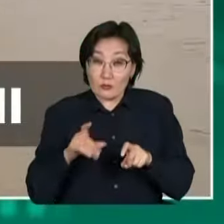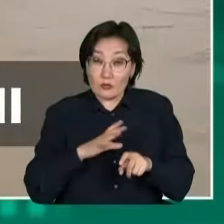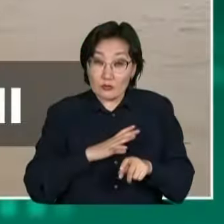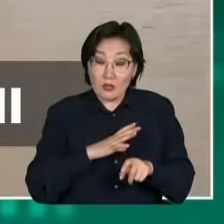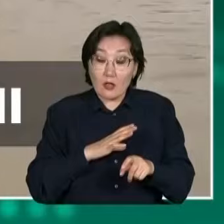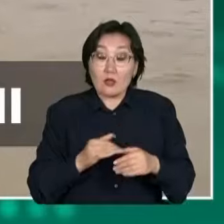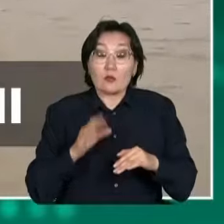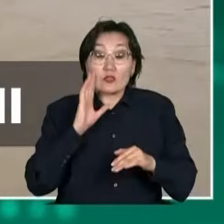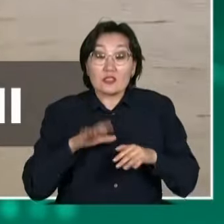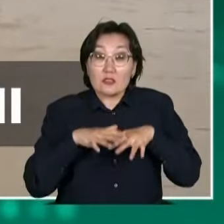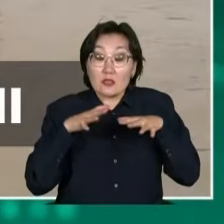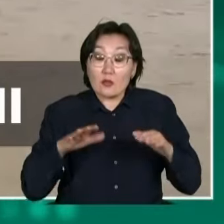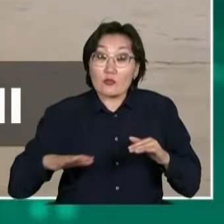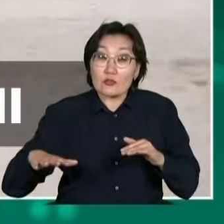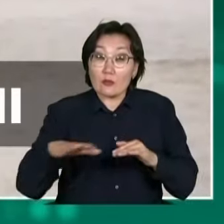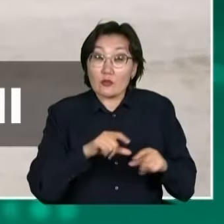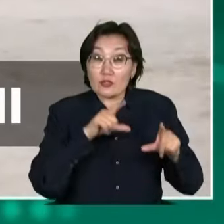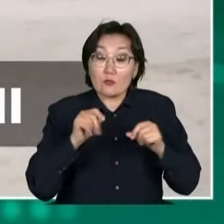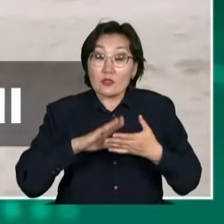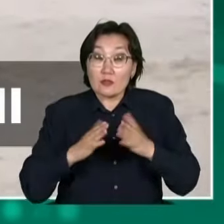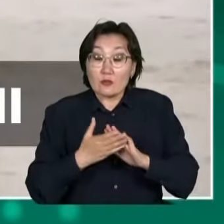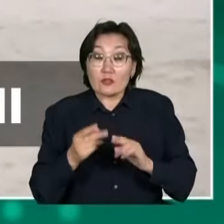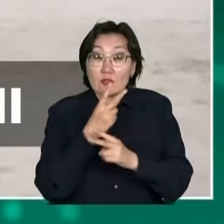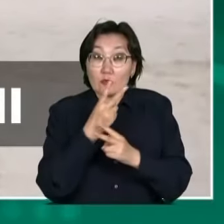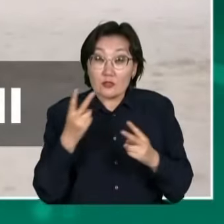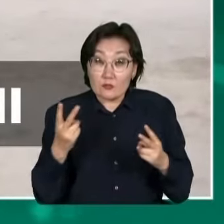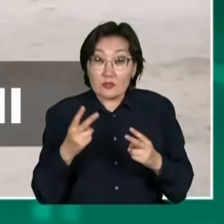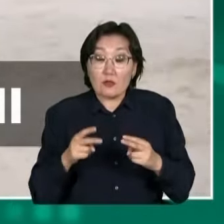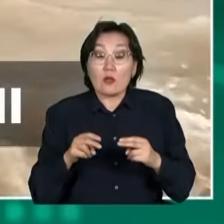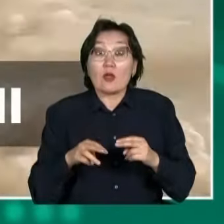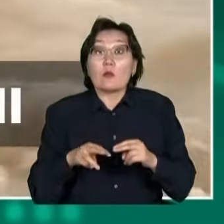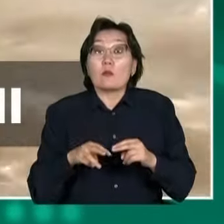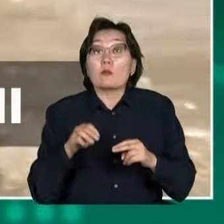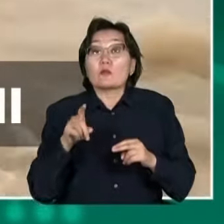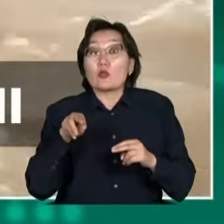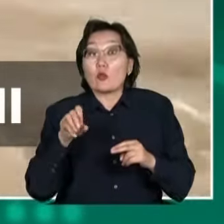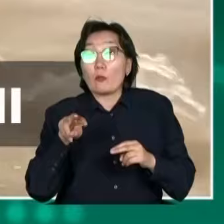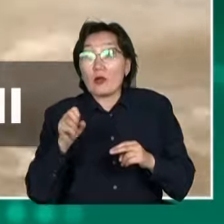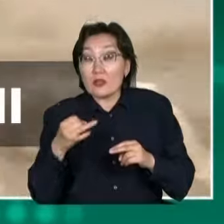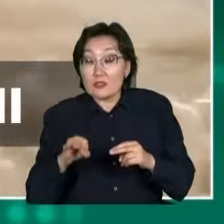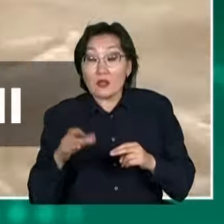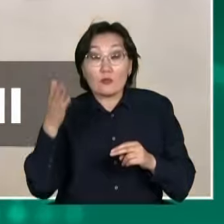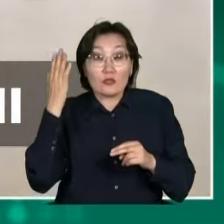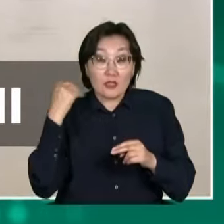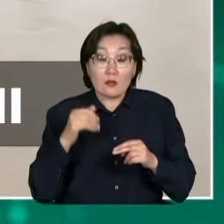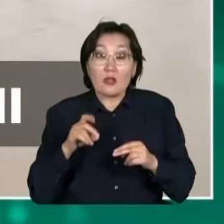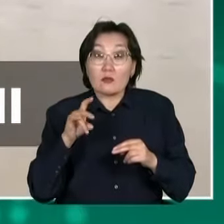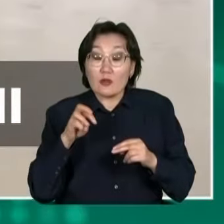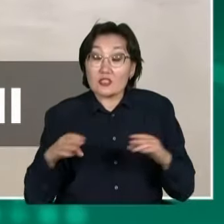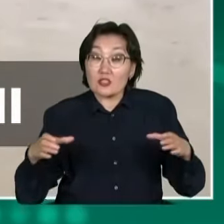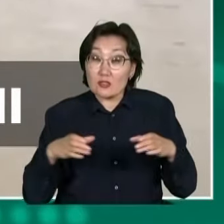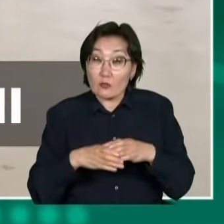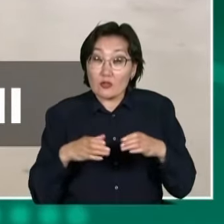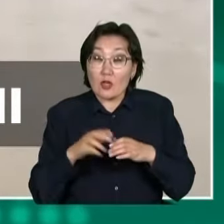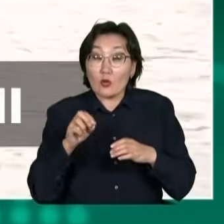болды. Тасқын болып жатқан өңірлерге барып, жағдайды өз көзімен көрдім деген мәжілісмен Мақсат Толықбай былтыр ғана Аманат партиясы